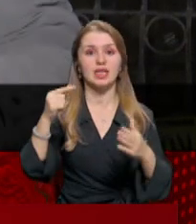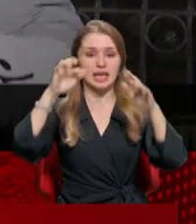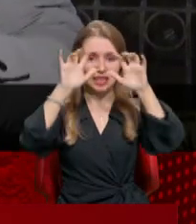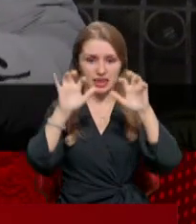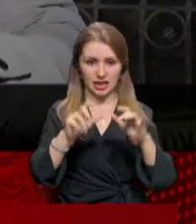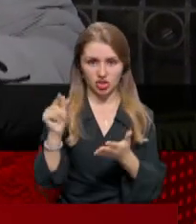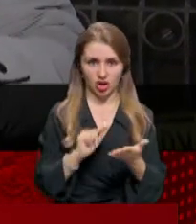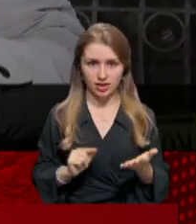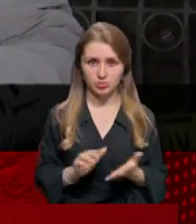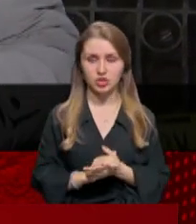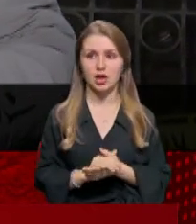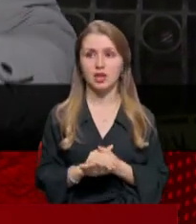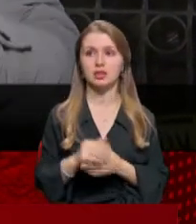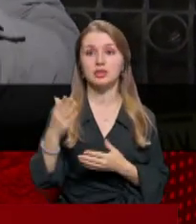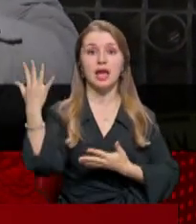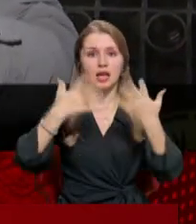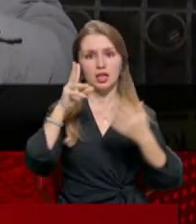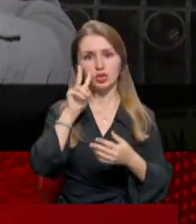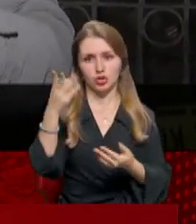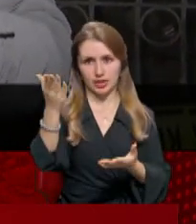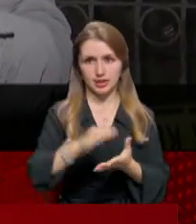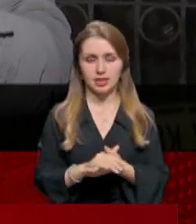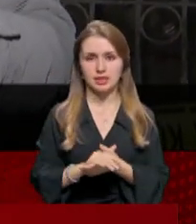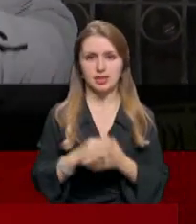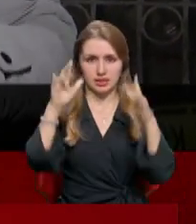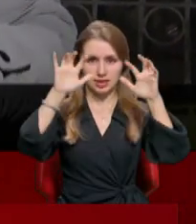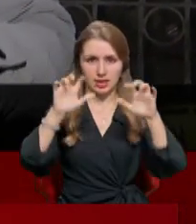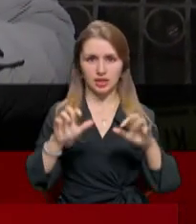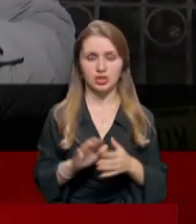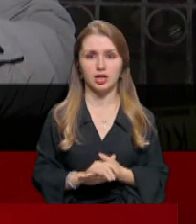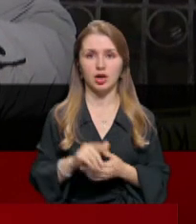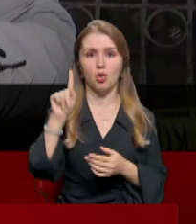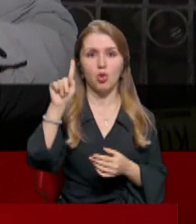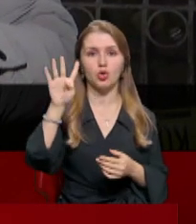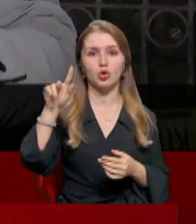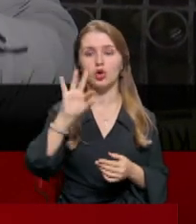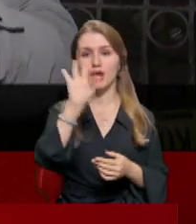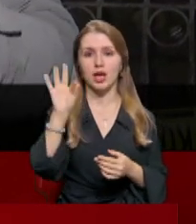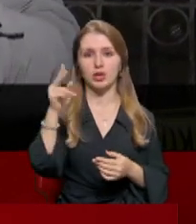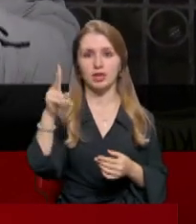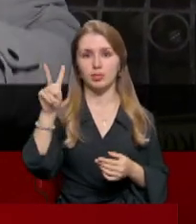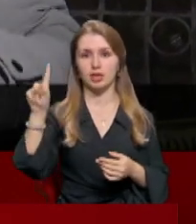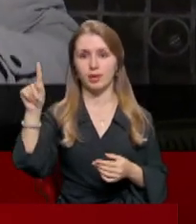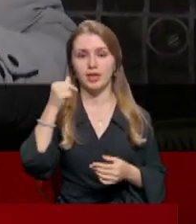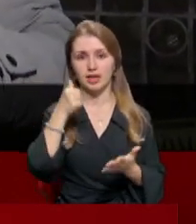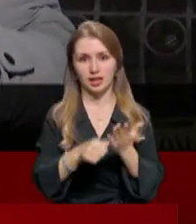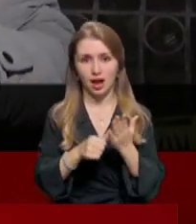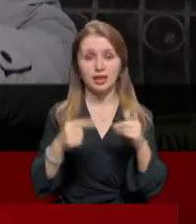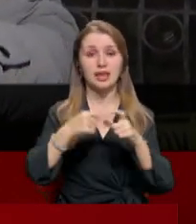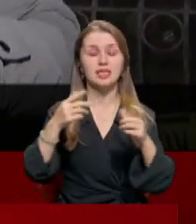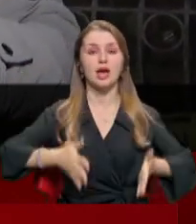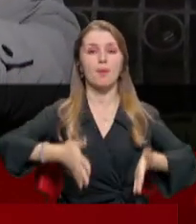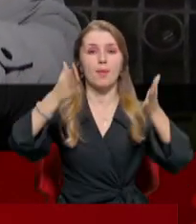dilekçe yazmışlar. Hemen size, siz de ekranlarda göreceksiniz dilekçeyi. 14 Eylül 2021 tarihinde Ezgi